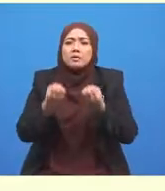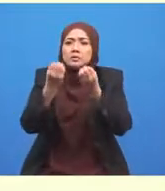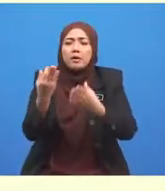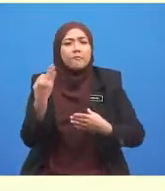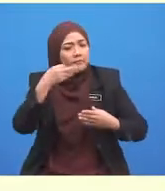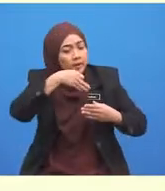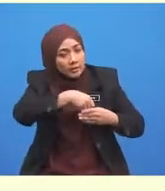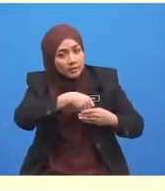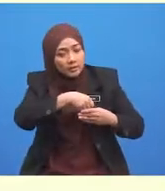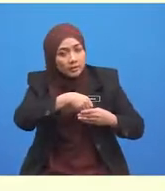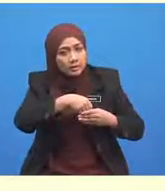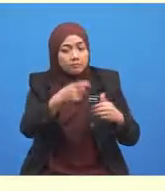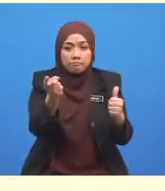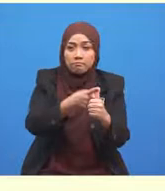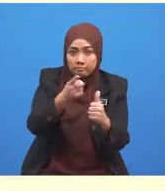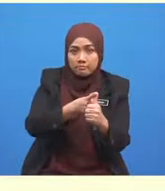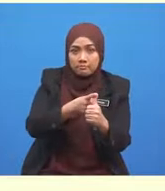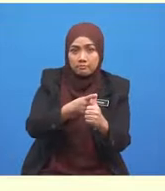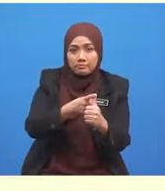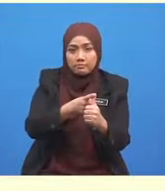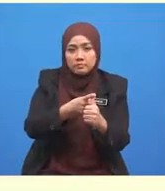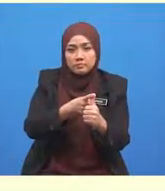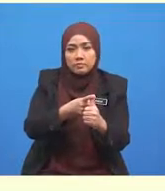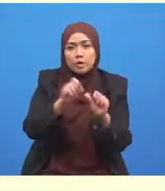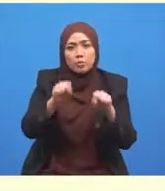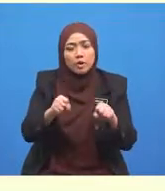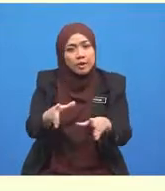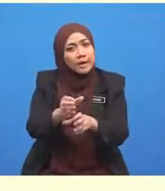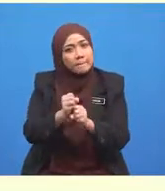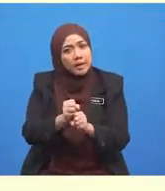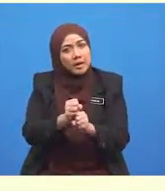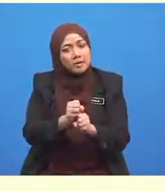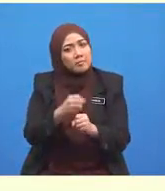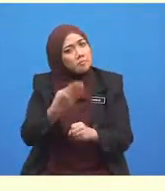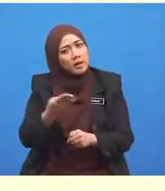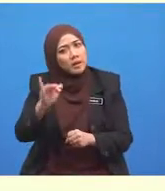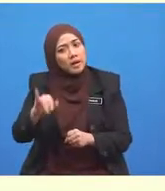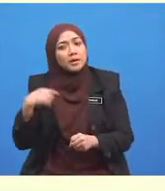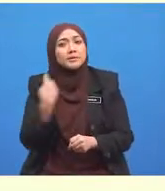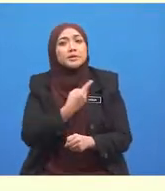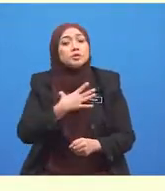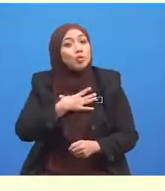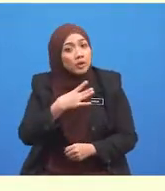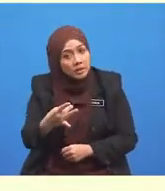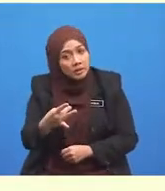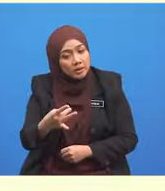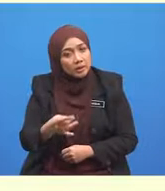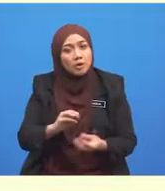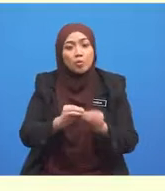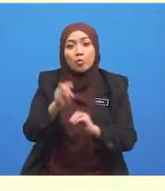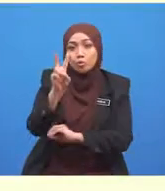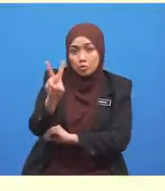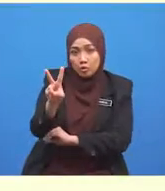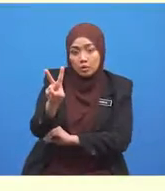boleh mendapatkan sesuatu barang yang diingini. Kedua, menjadikan amalan